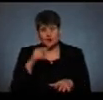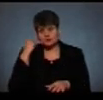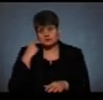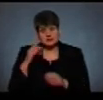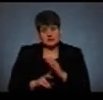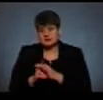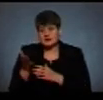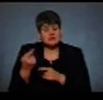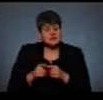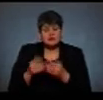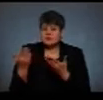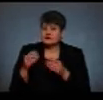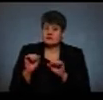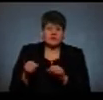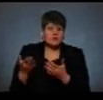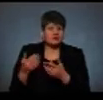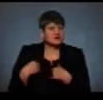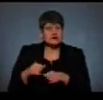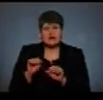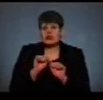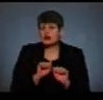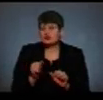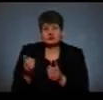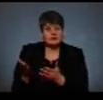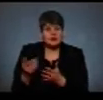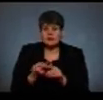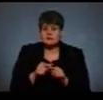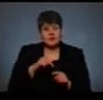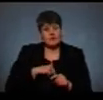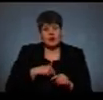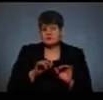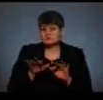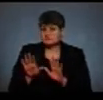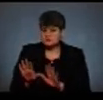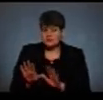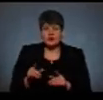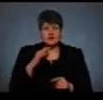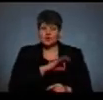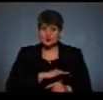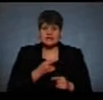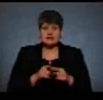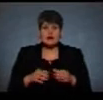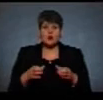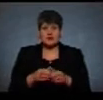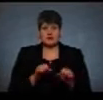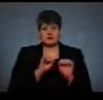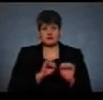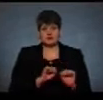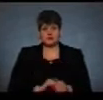церкви, це її право, вона захищена, це вже стосується моральних речей, але юридично ця громада